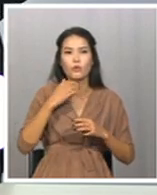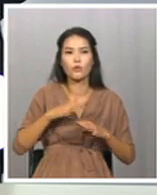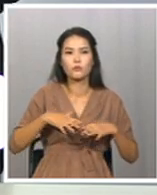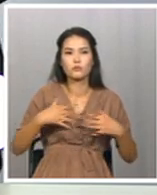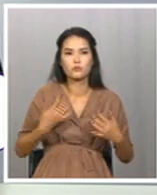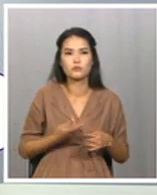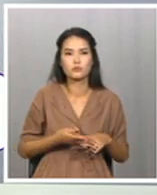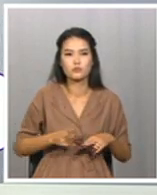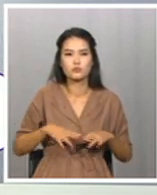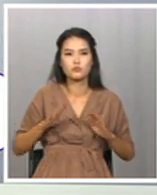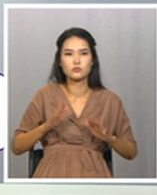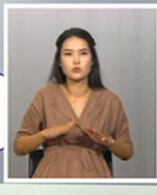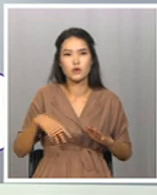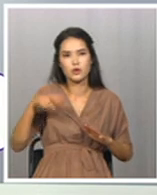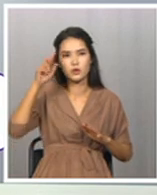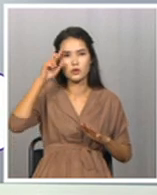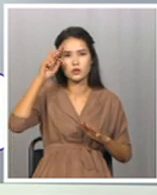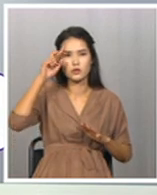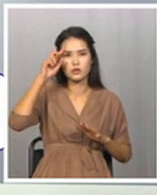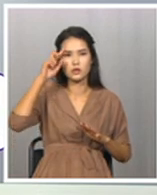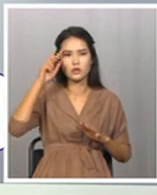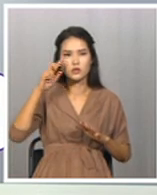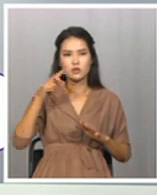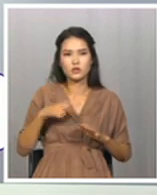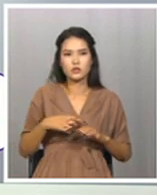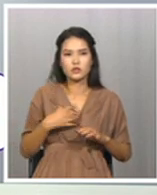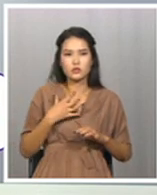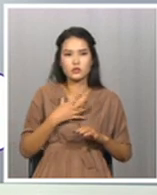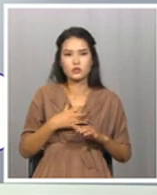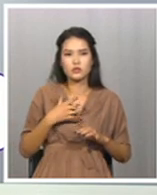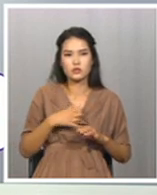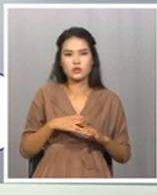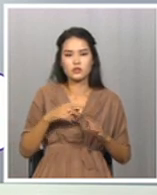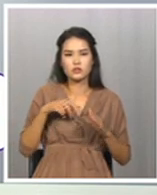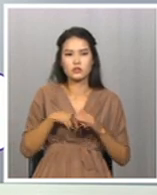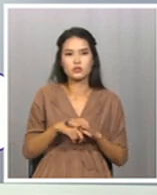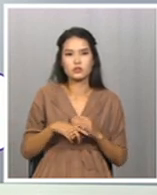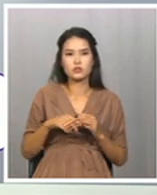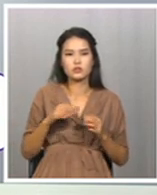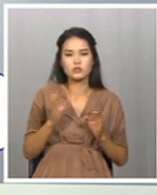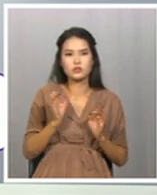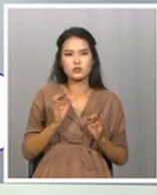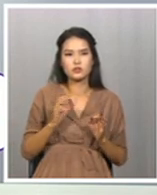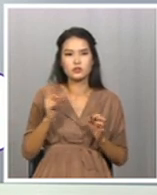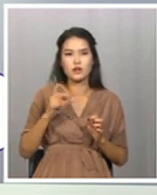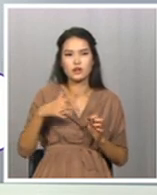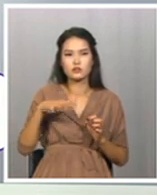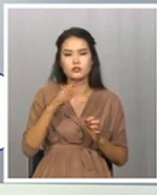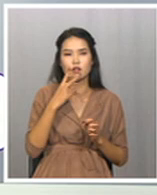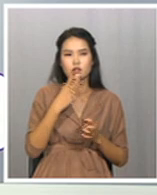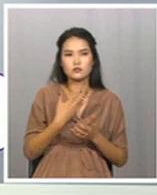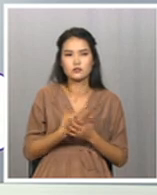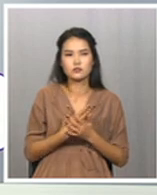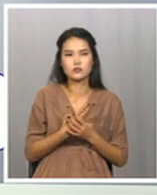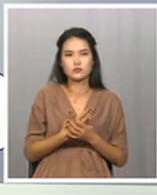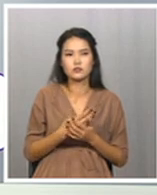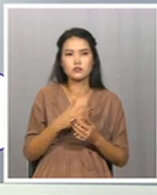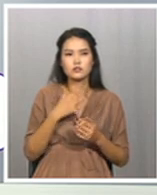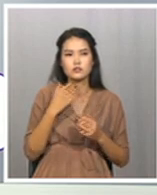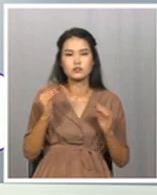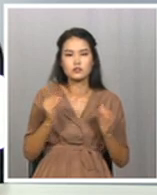байланысты мемлекеттегі жалпы жиынтық ішкі өнім көлемін халық санына бөлген кезде олардың табысы азайып